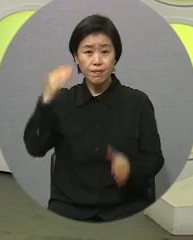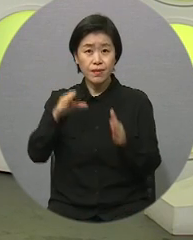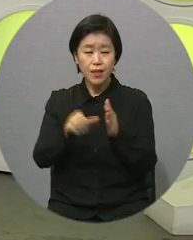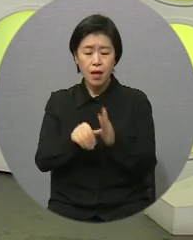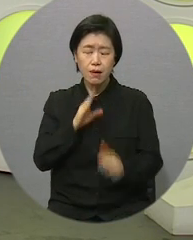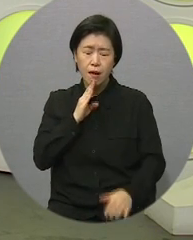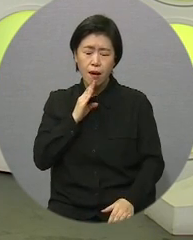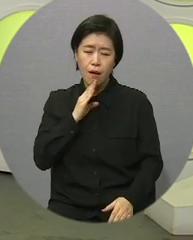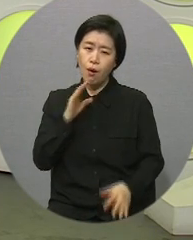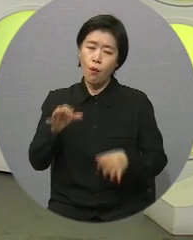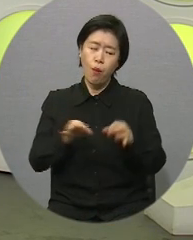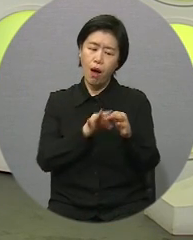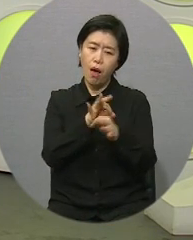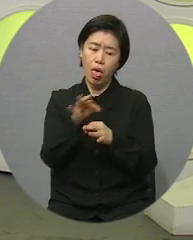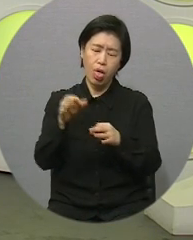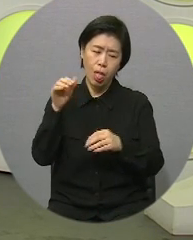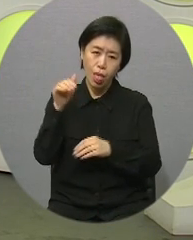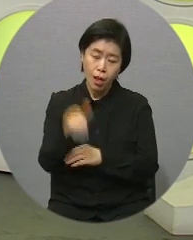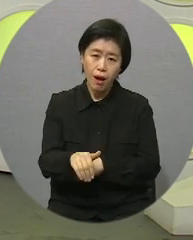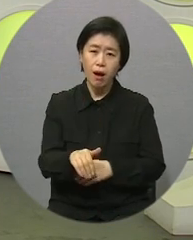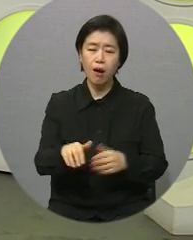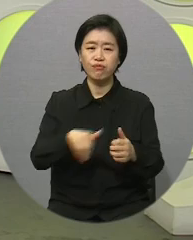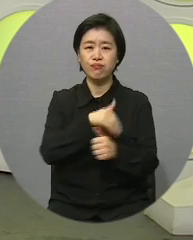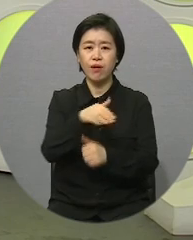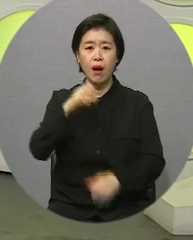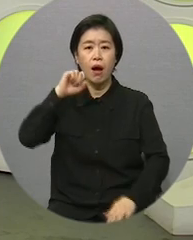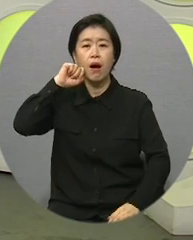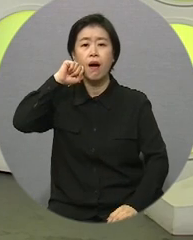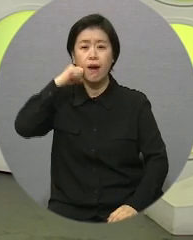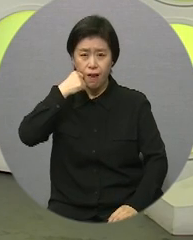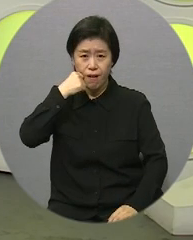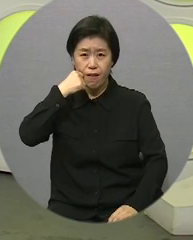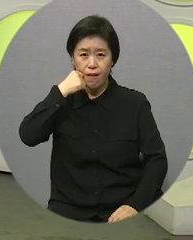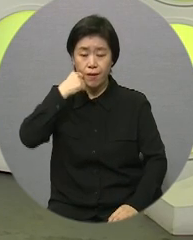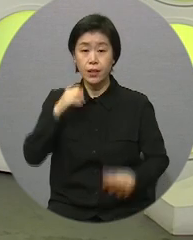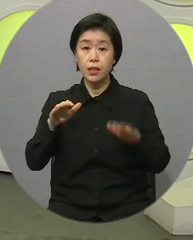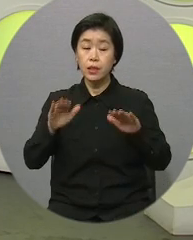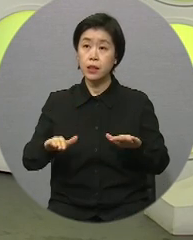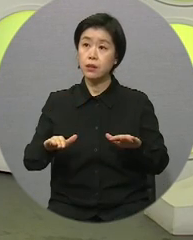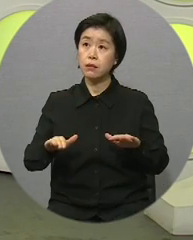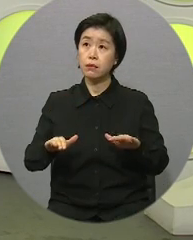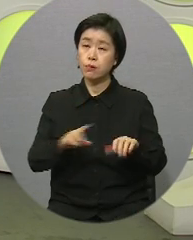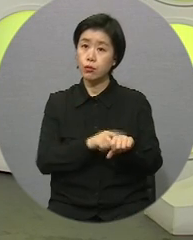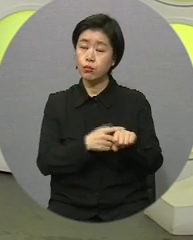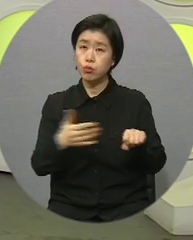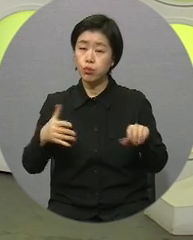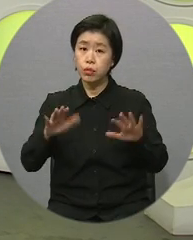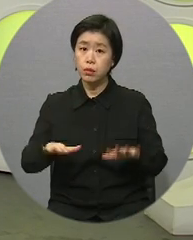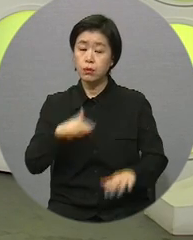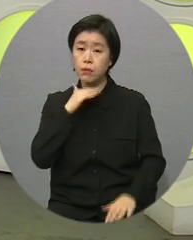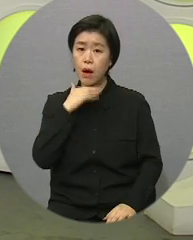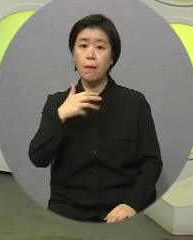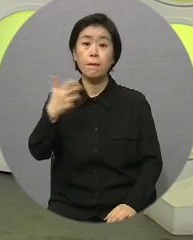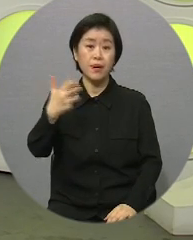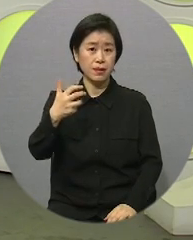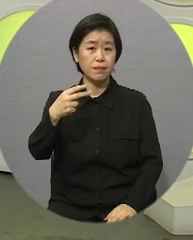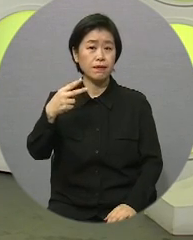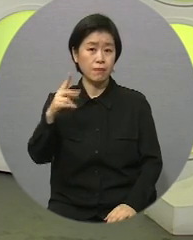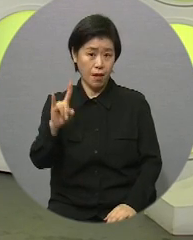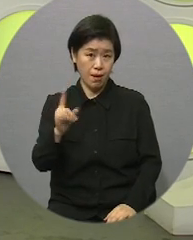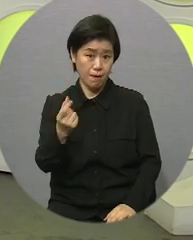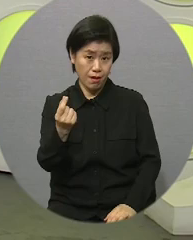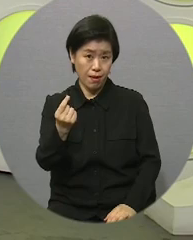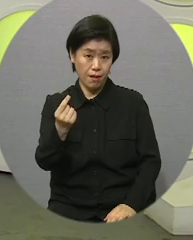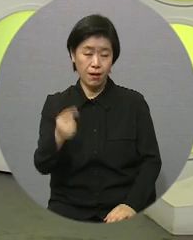지금의 선진들 지금 뭐 한 80 정도 먹으신 분들이 정말 우리나라의 역사 중에선 가장